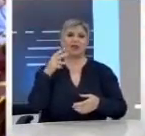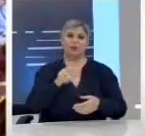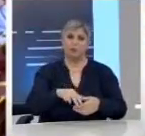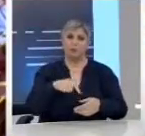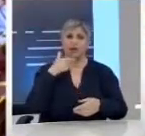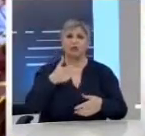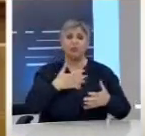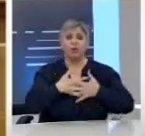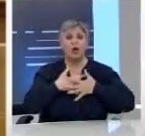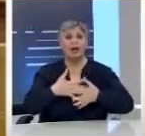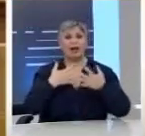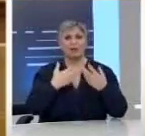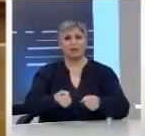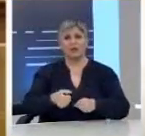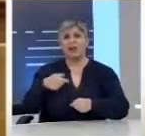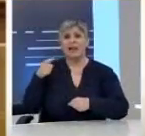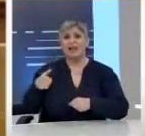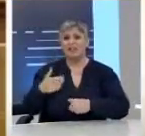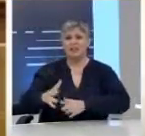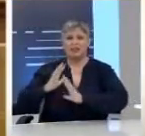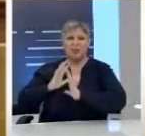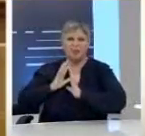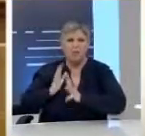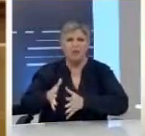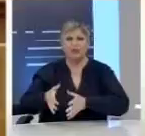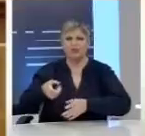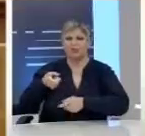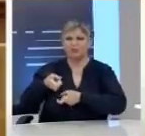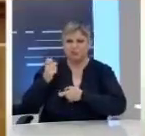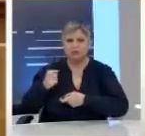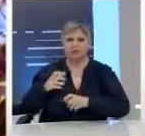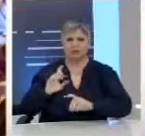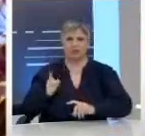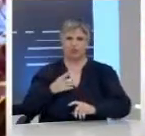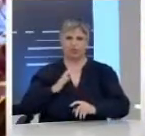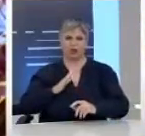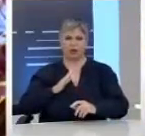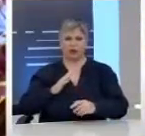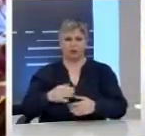είσαστε η πολιτική παράταξη του μίσους και της μυσαλλοδοξίας. Ωραία.